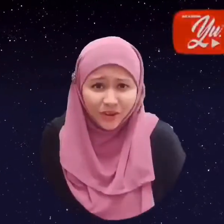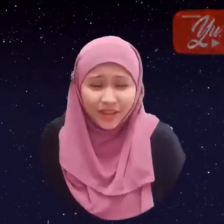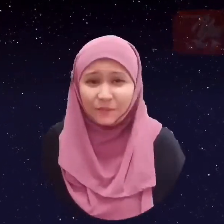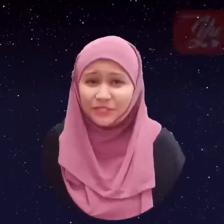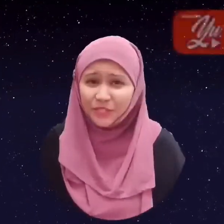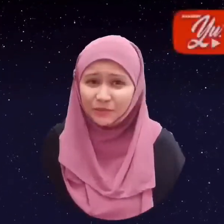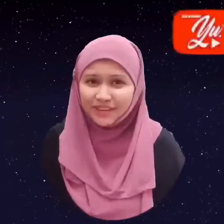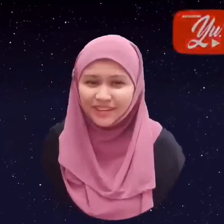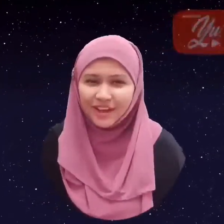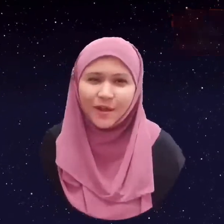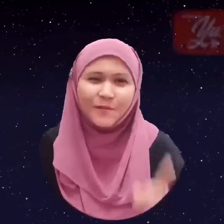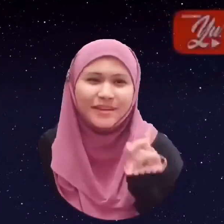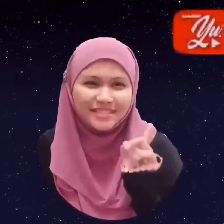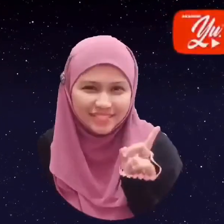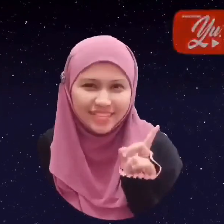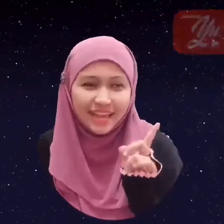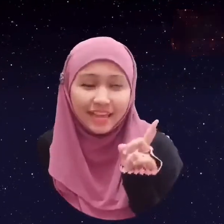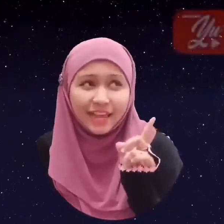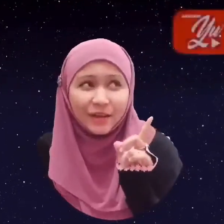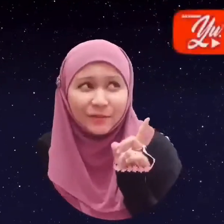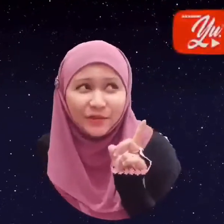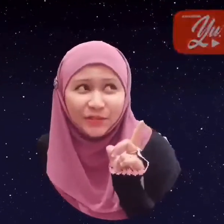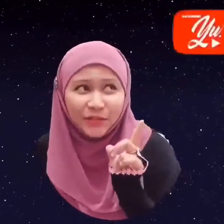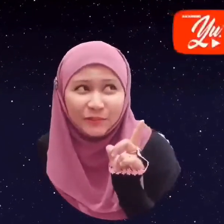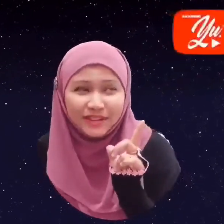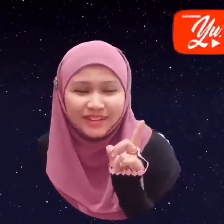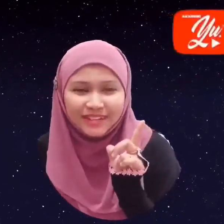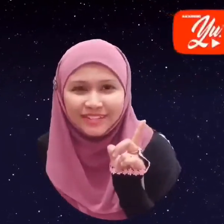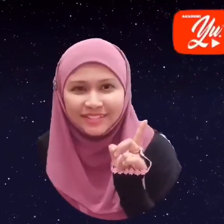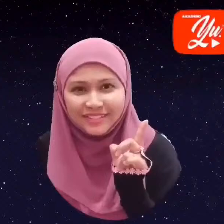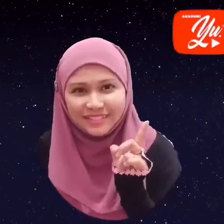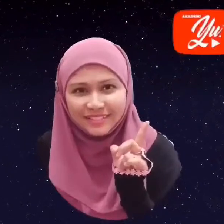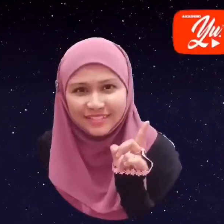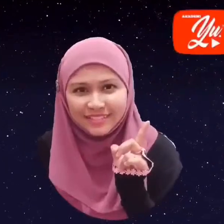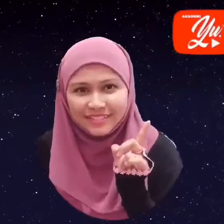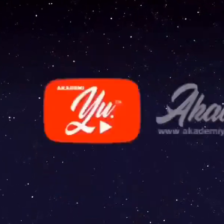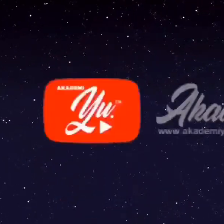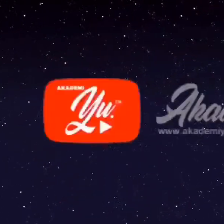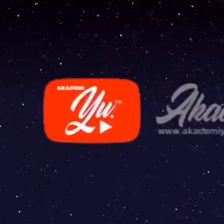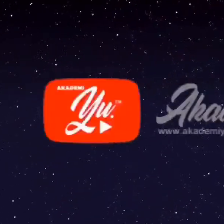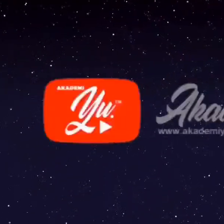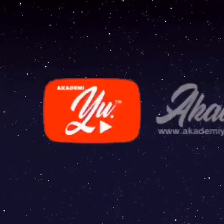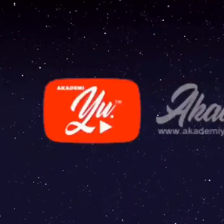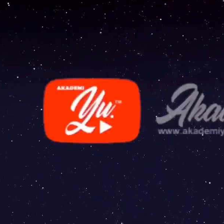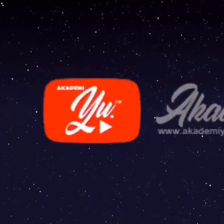dosen online percuma mestila Academy YouTube